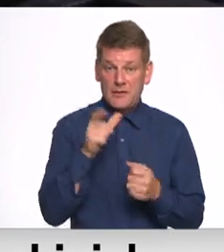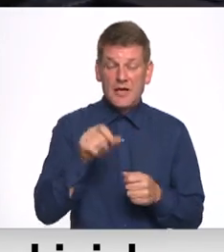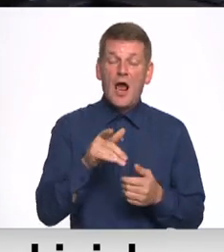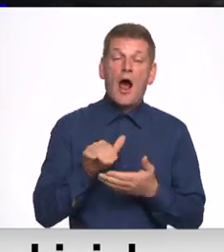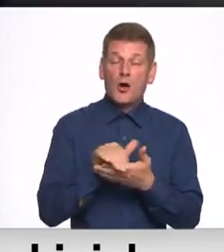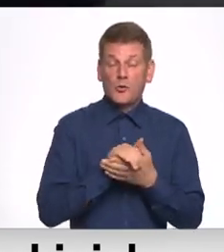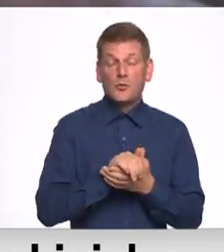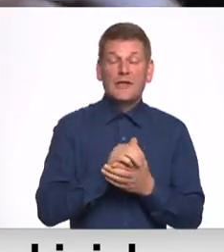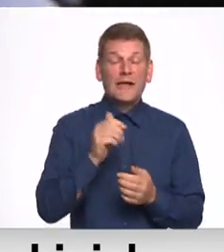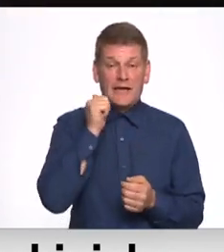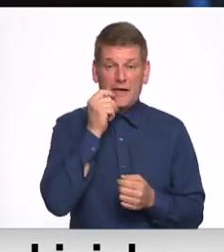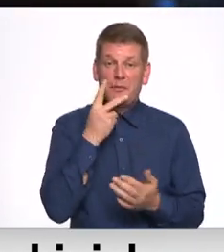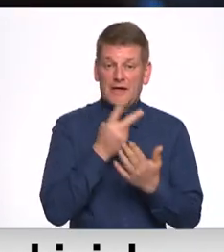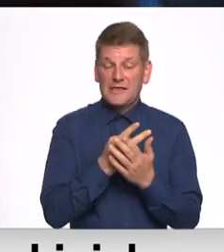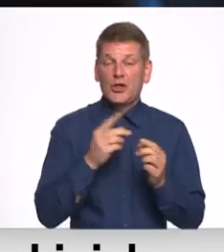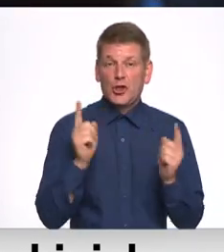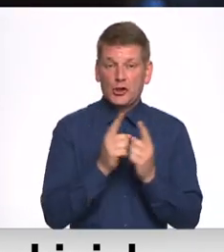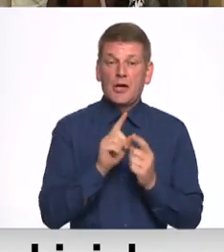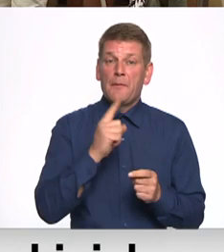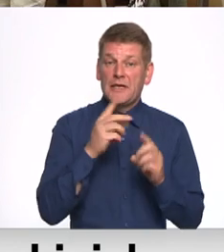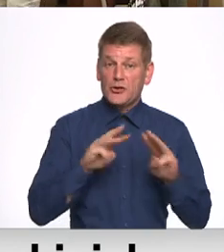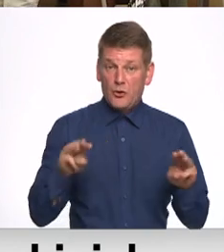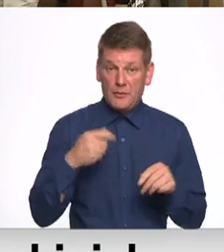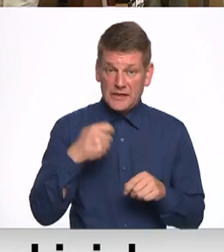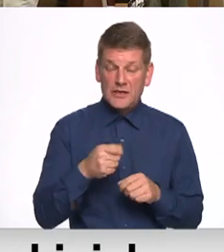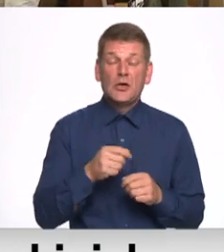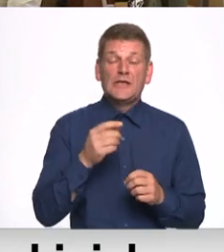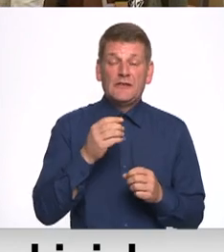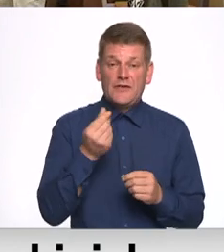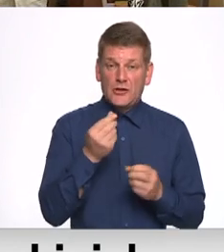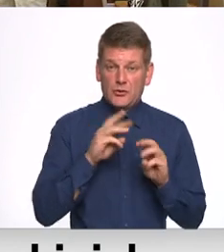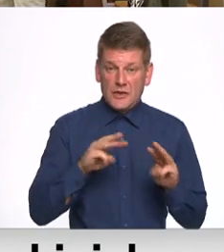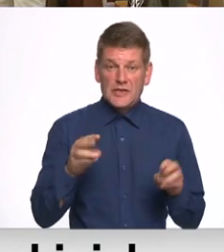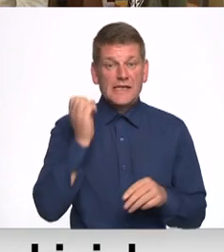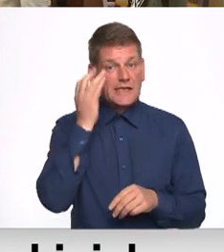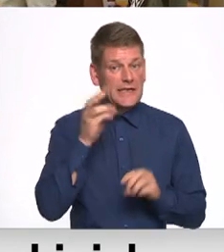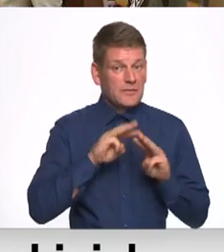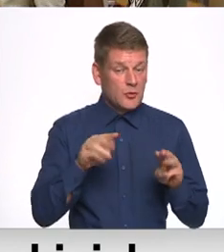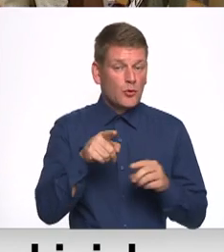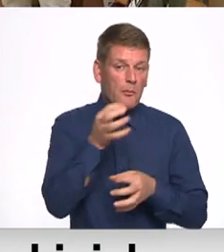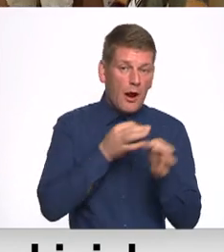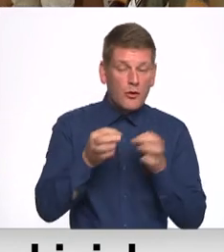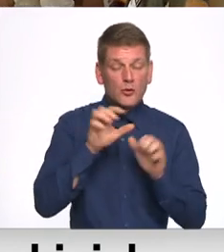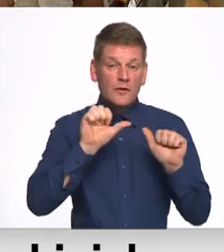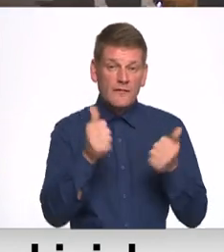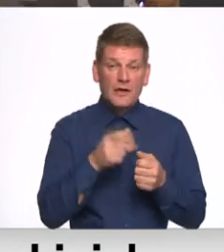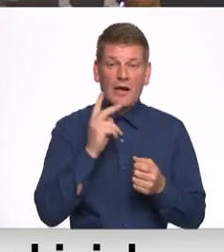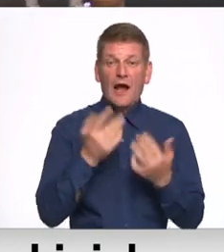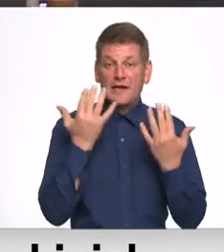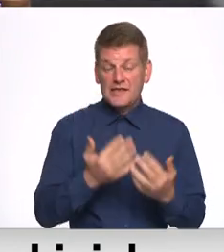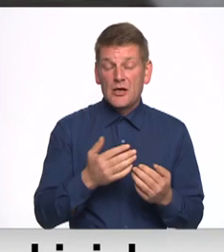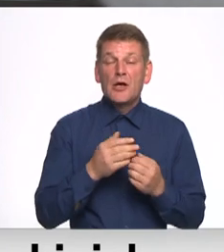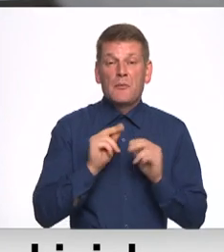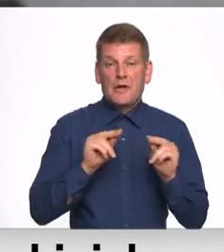paredzēta tikšanās ar ministru prezidentu, finanšu ministru un izglītības ministri. Tur paredzēts pārrunāt veidus, kā risināt pedagogu